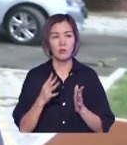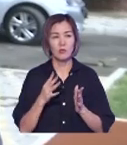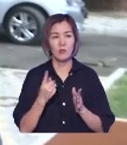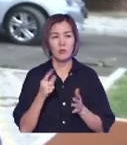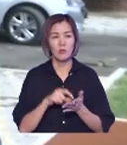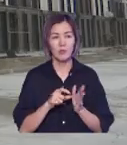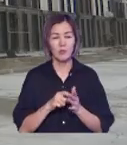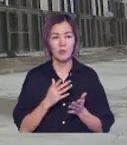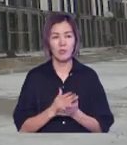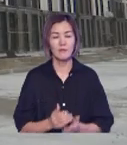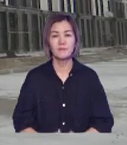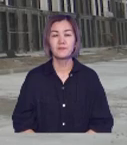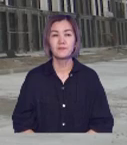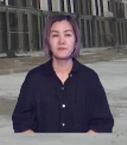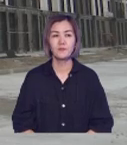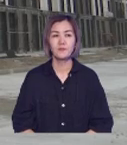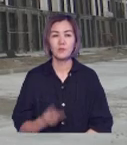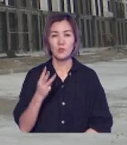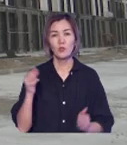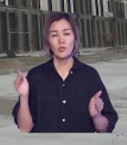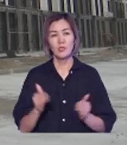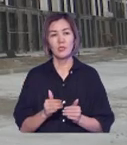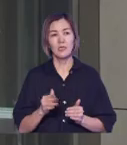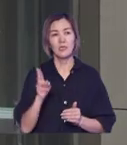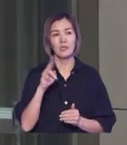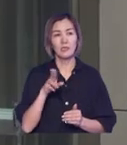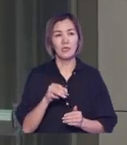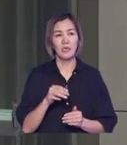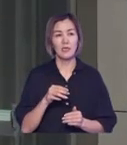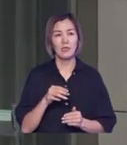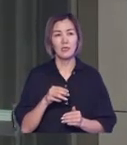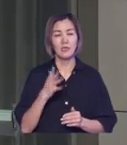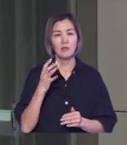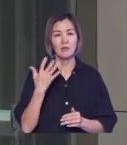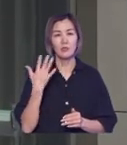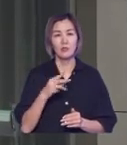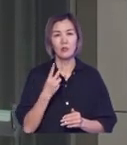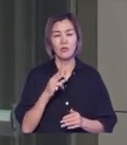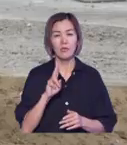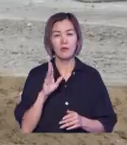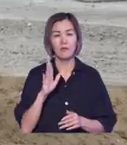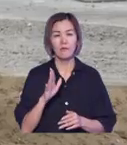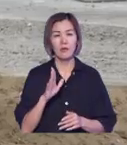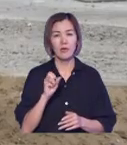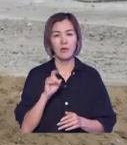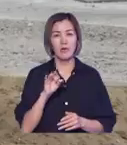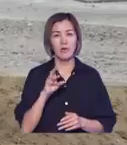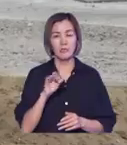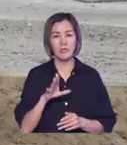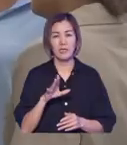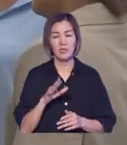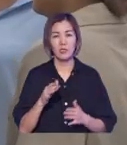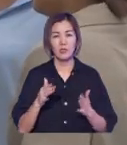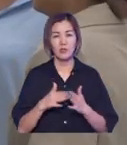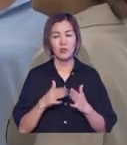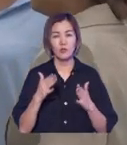бір комнатный. Ал мына 3-ші шағын ауданда да 25 блоктан тұратын 552 пәтерлі аристократ тұрғын үй кешенінің